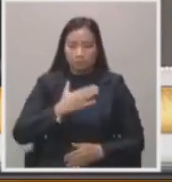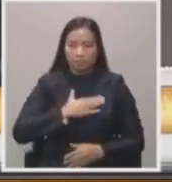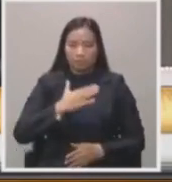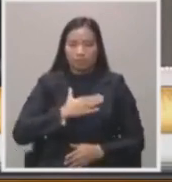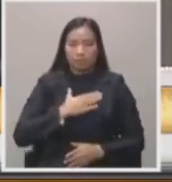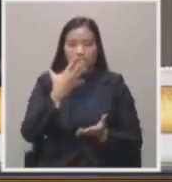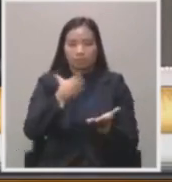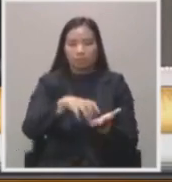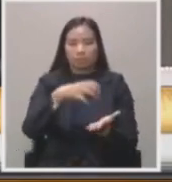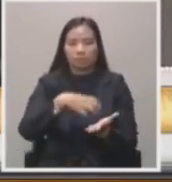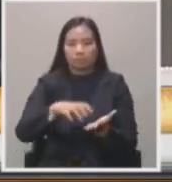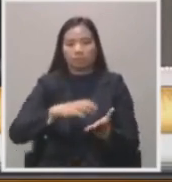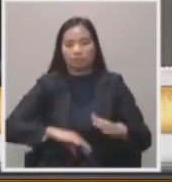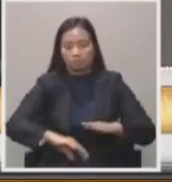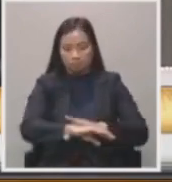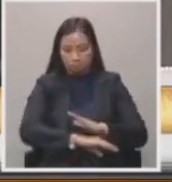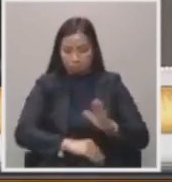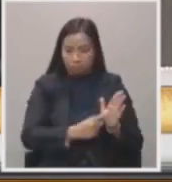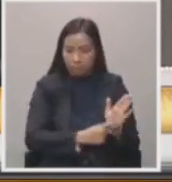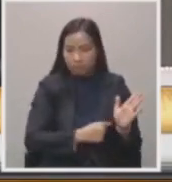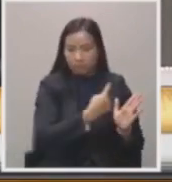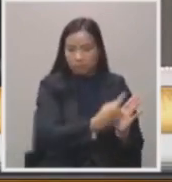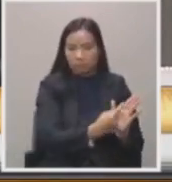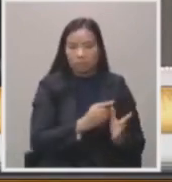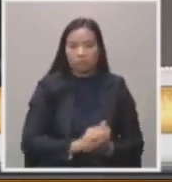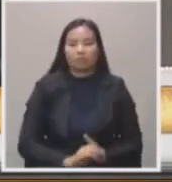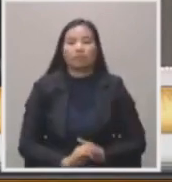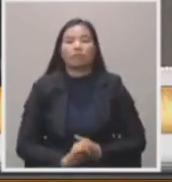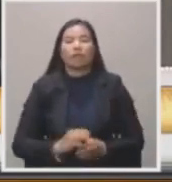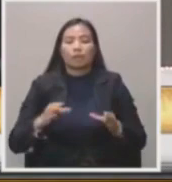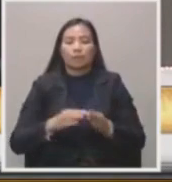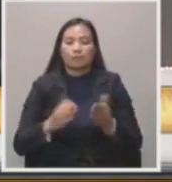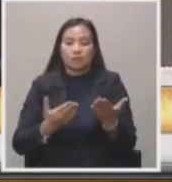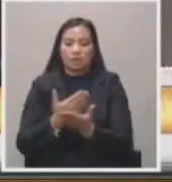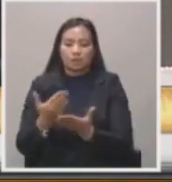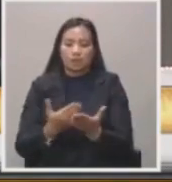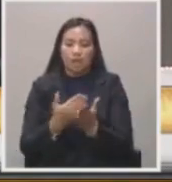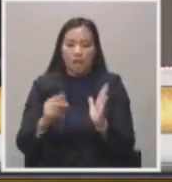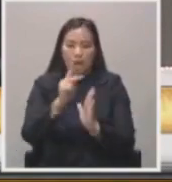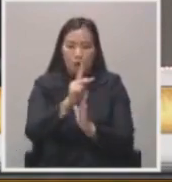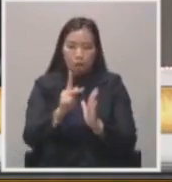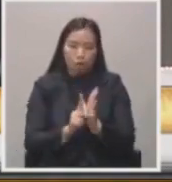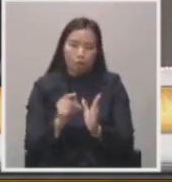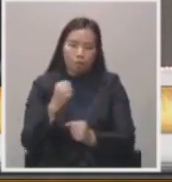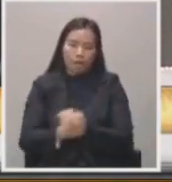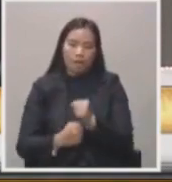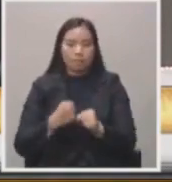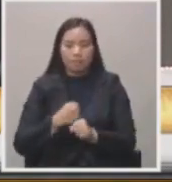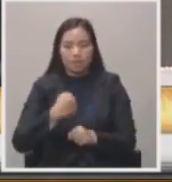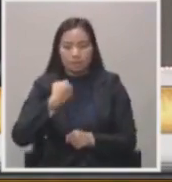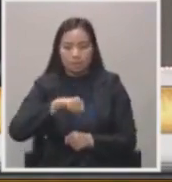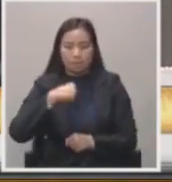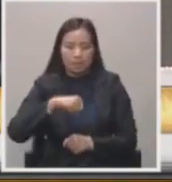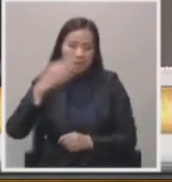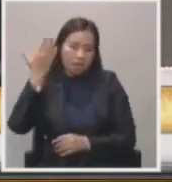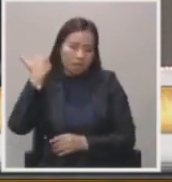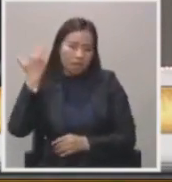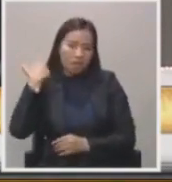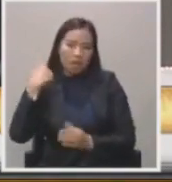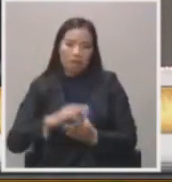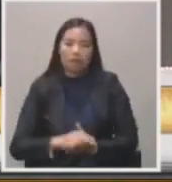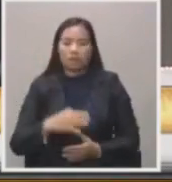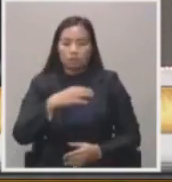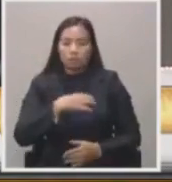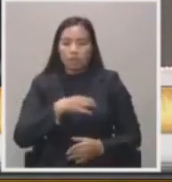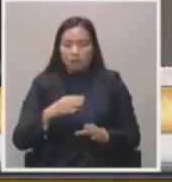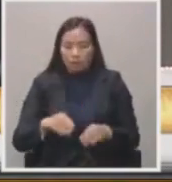เรียนไว้ตั้งแต่ต้นนะครับว่าเมื่อเราพิจารณากฎหมายเมื่อ10กว่าปีที่แล้วนั้นเราหวังอยาก